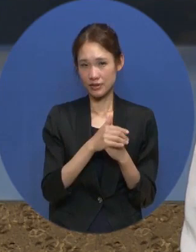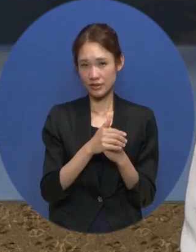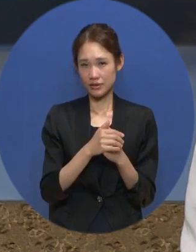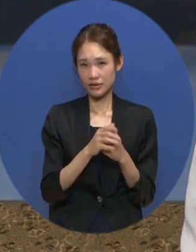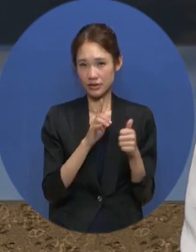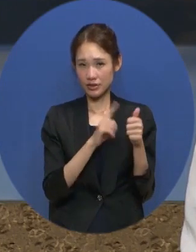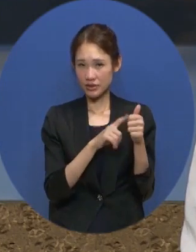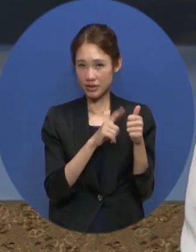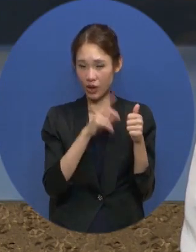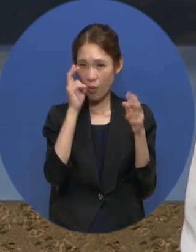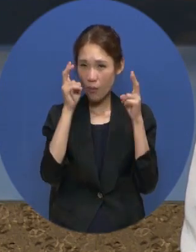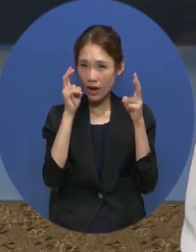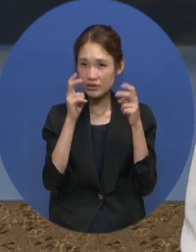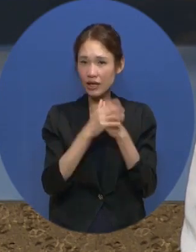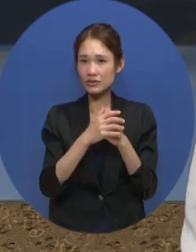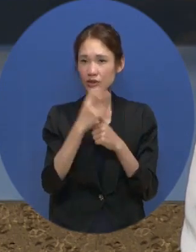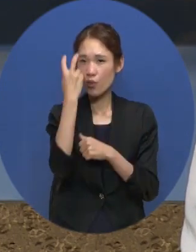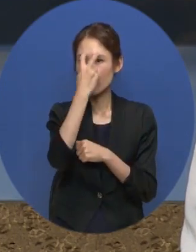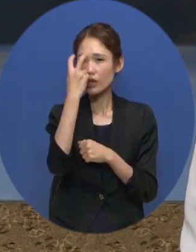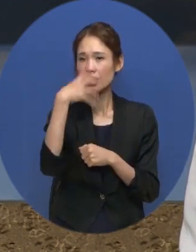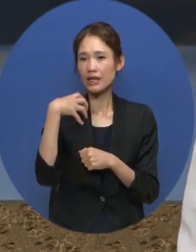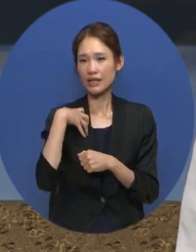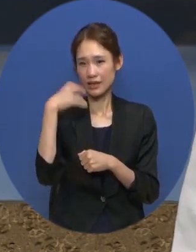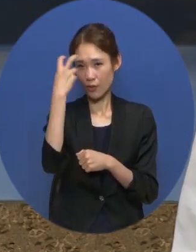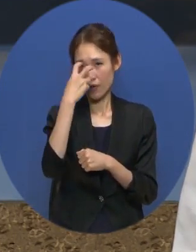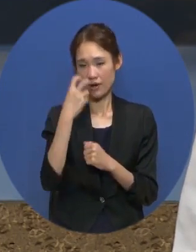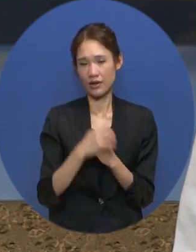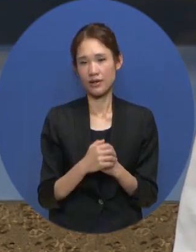경우는 저희가 이제 위기 관리를 하고 있어요. 위기 관리. 그래서